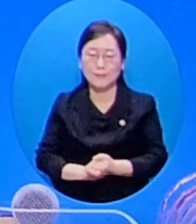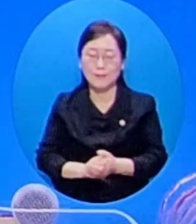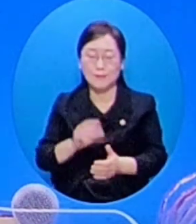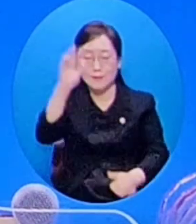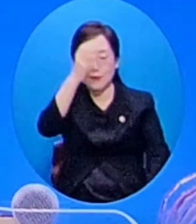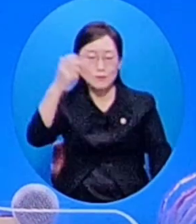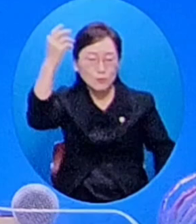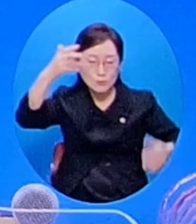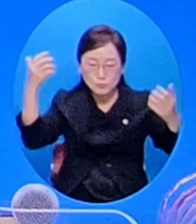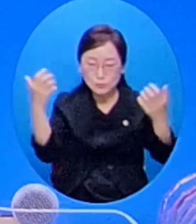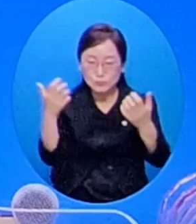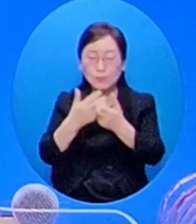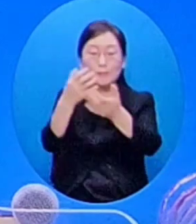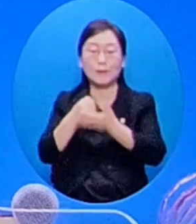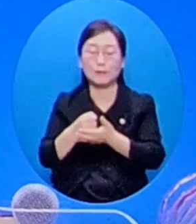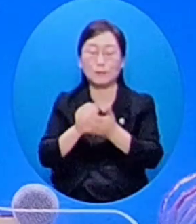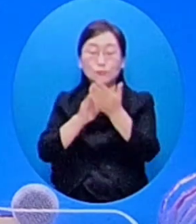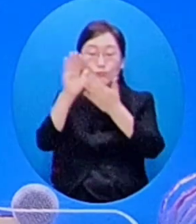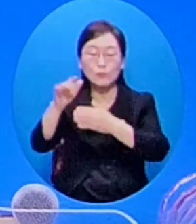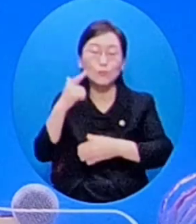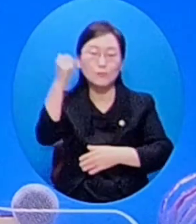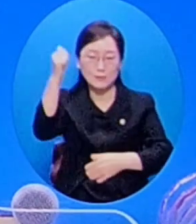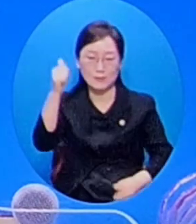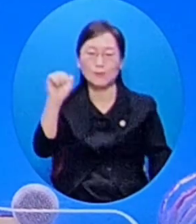성령의 충만함을 받고 목사가 됐습니다.